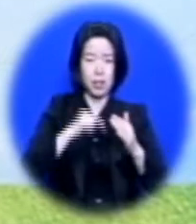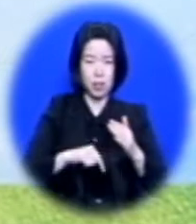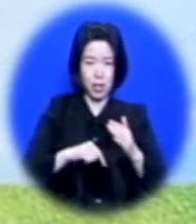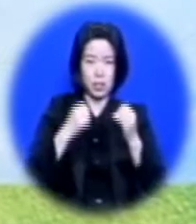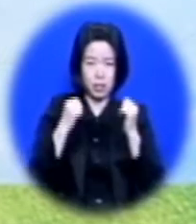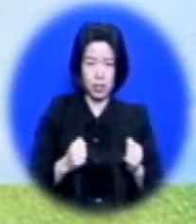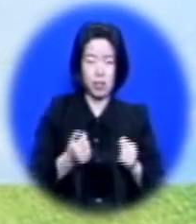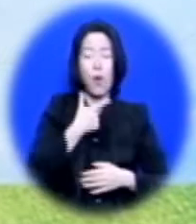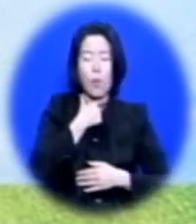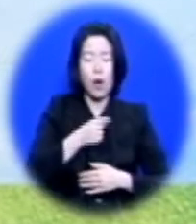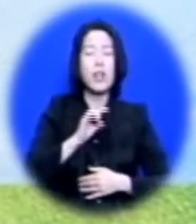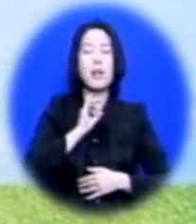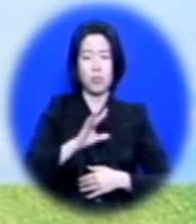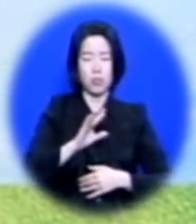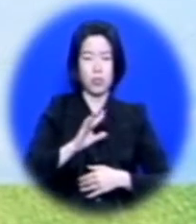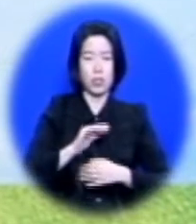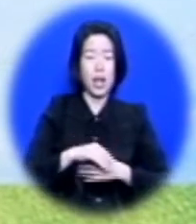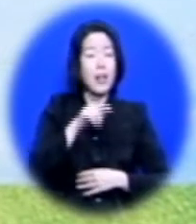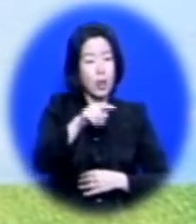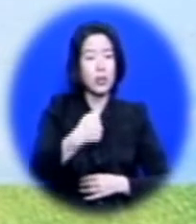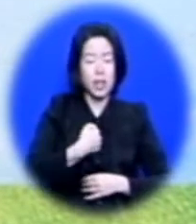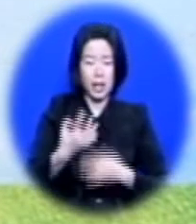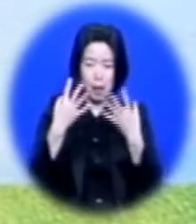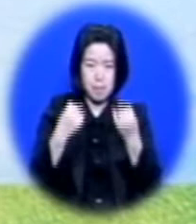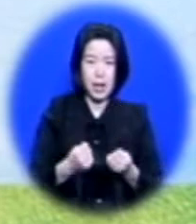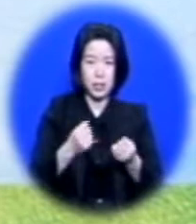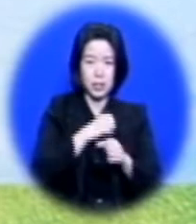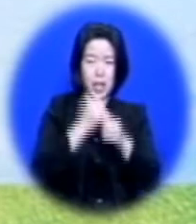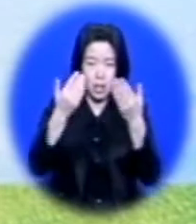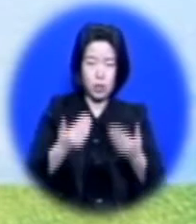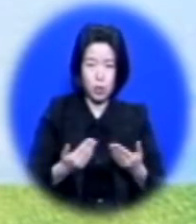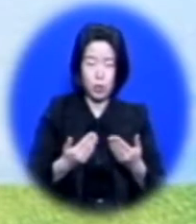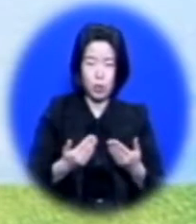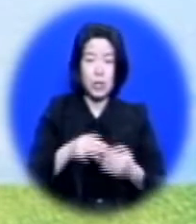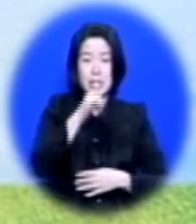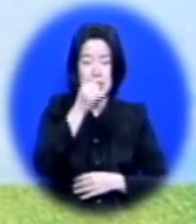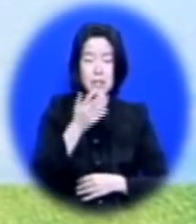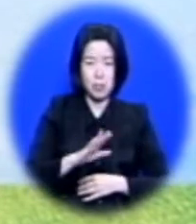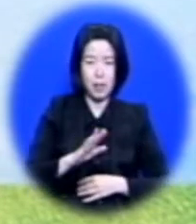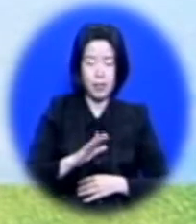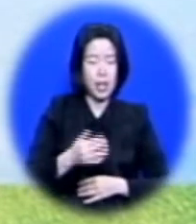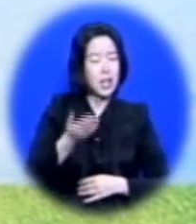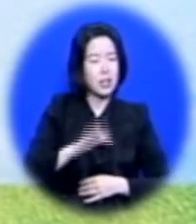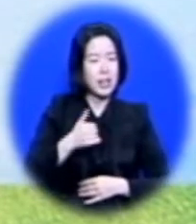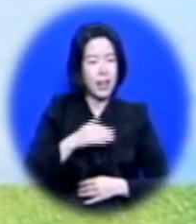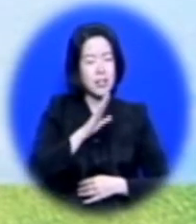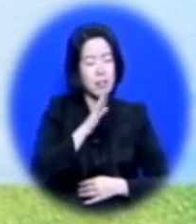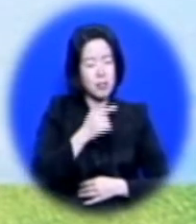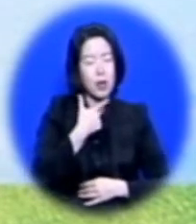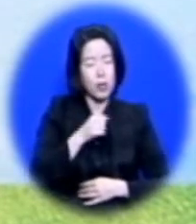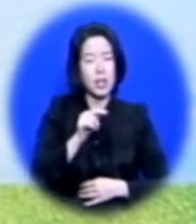원할 뿐이야 너는 내게 많은 것을 해주려고 하고 있지만 그러나 내가 정말 원하는 것은